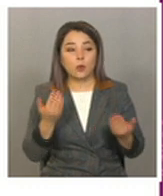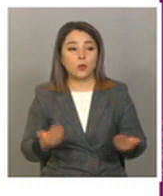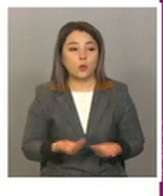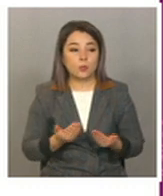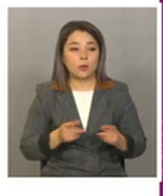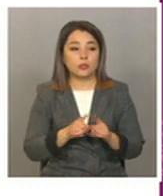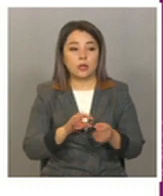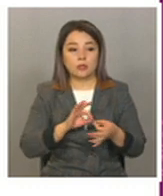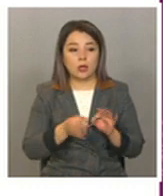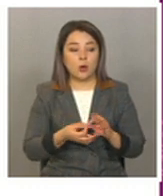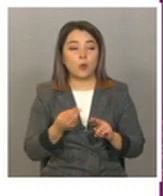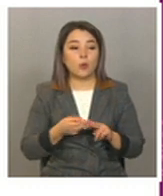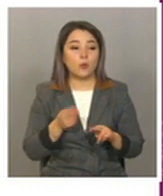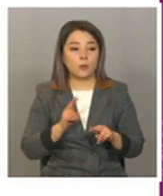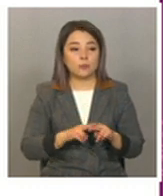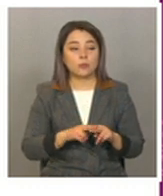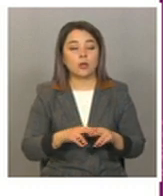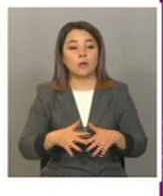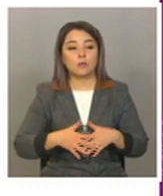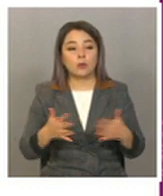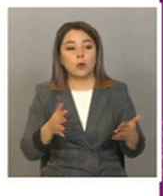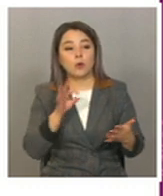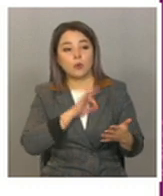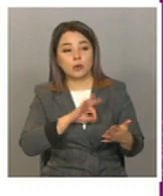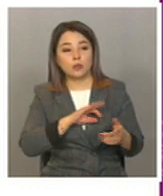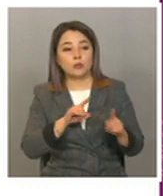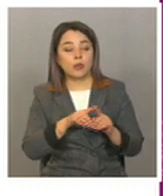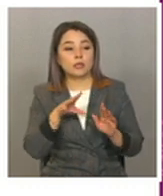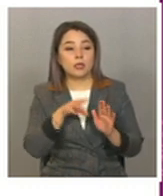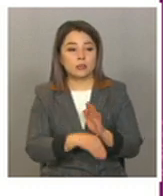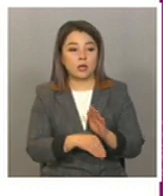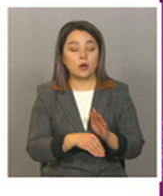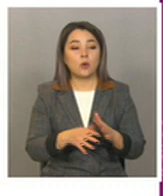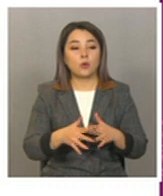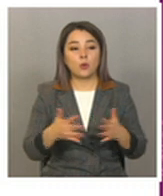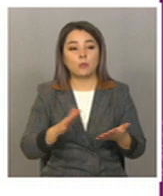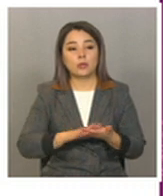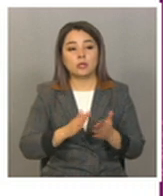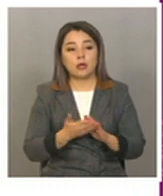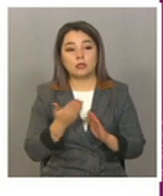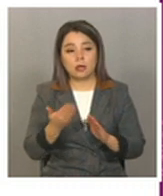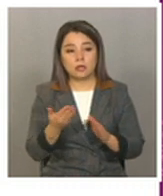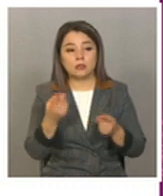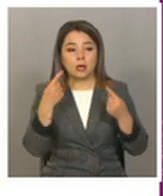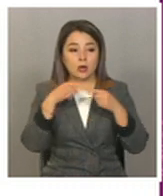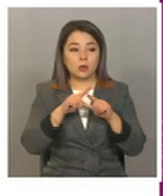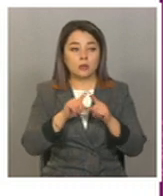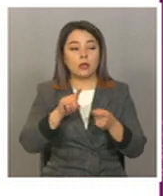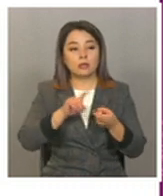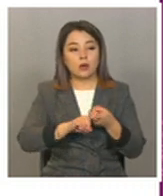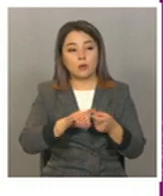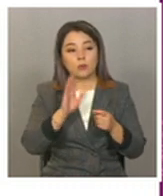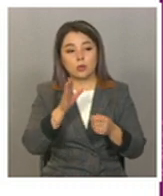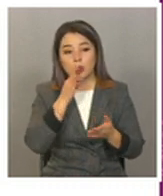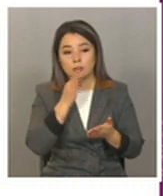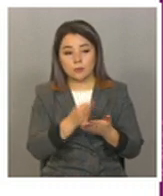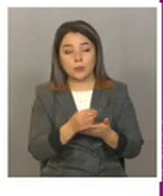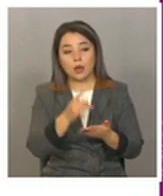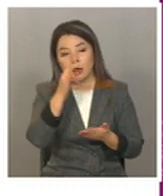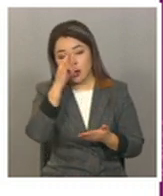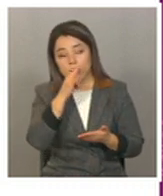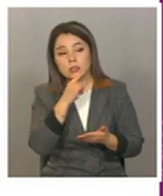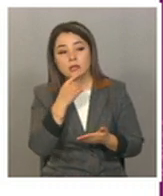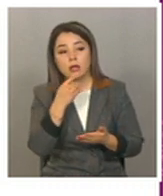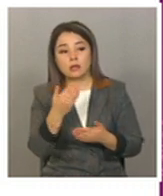өміршеңдігі, оның кең қолданысқа енуі көп жағдайда технологияларға тәуелді болмақ. Қазақ тілінің